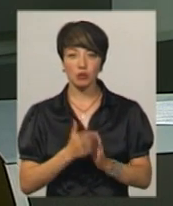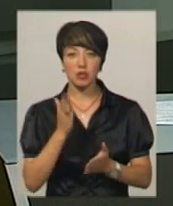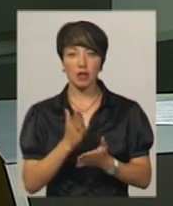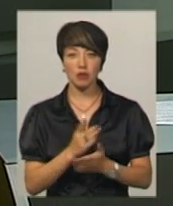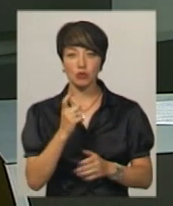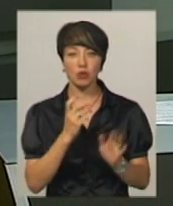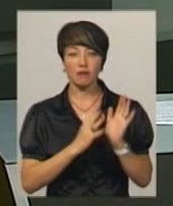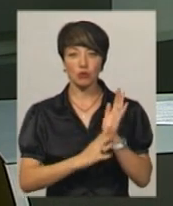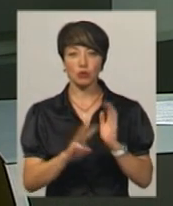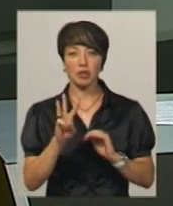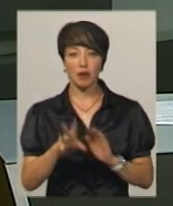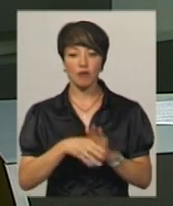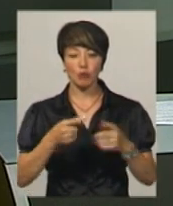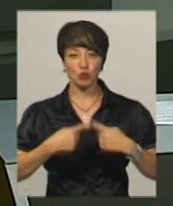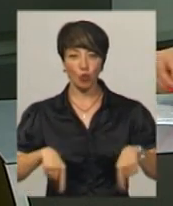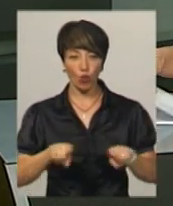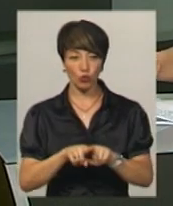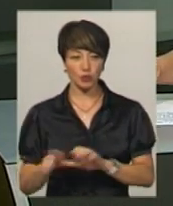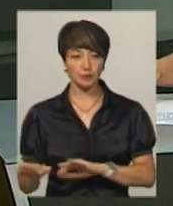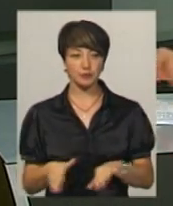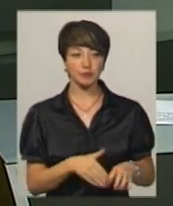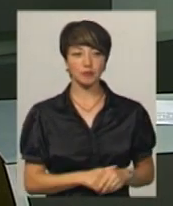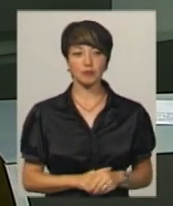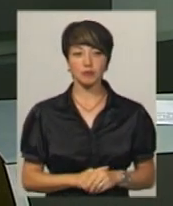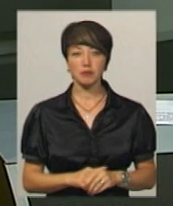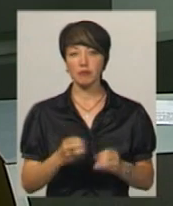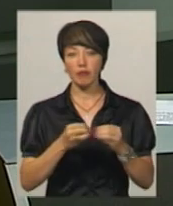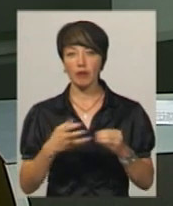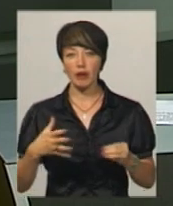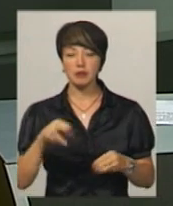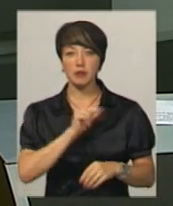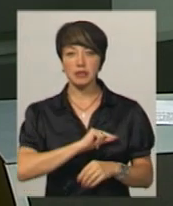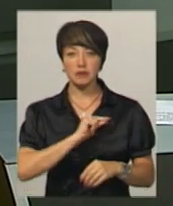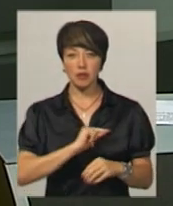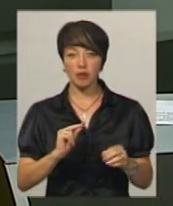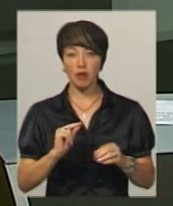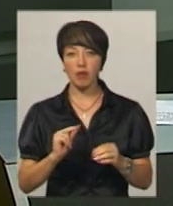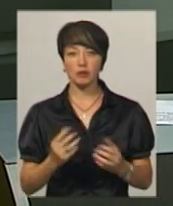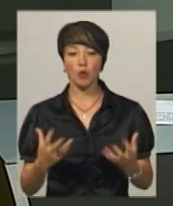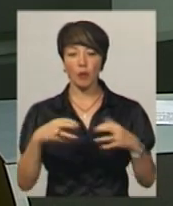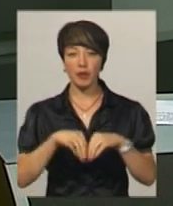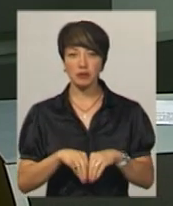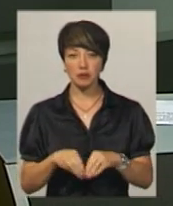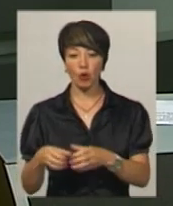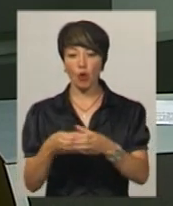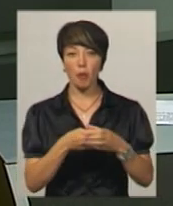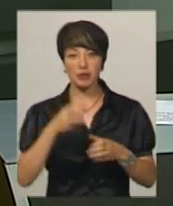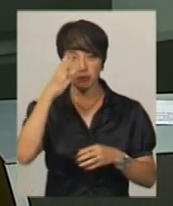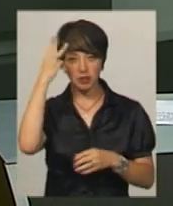на 193-му виборчому окрузі. 15 працівників об'єднання громад